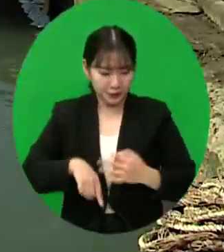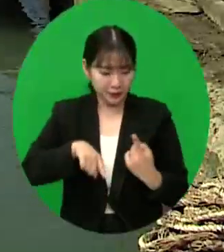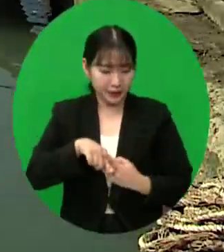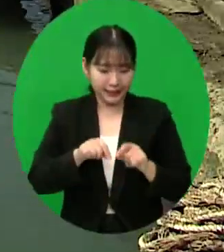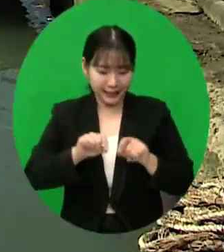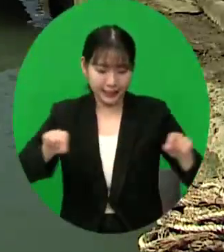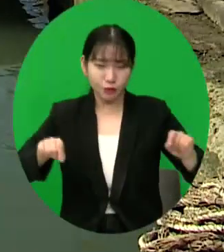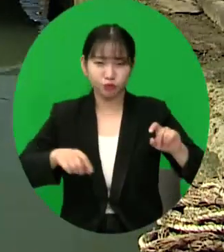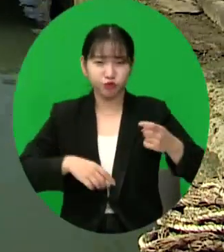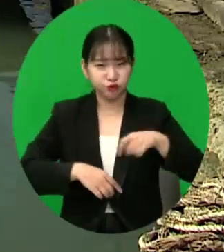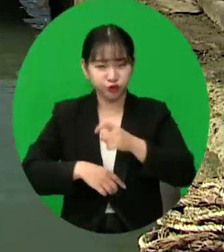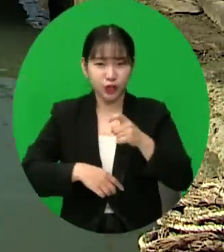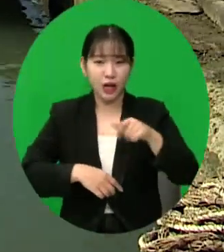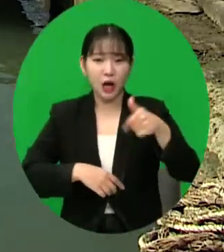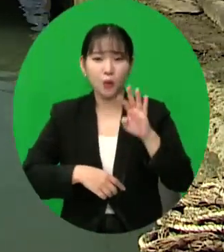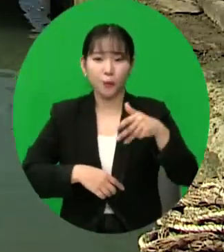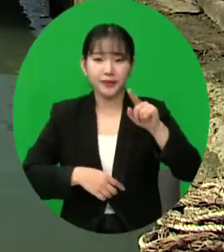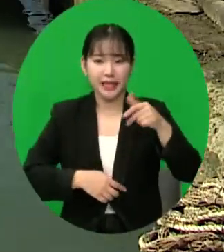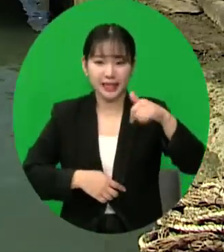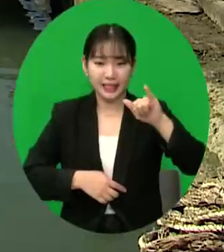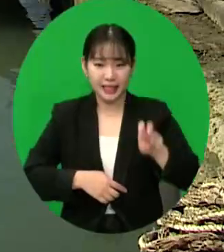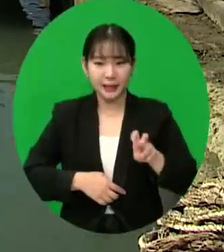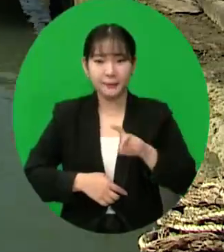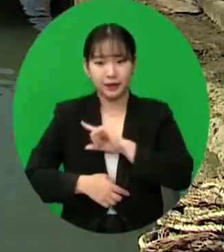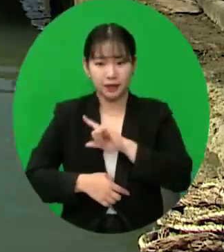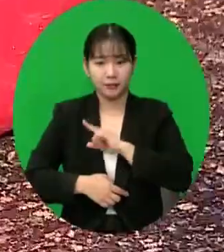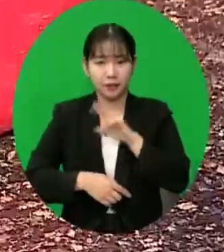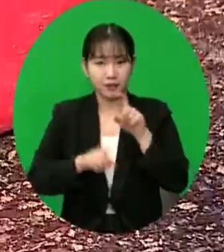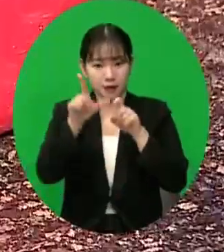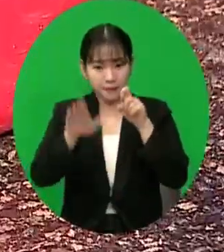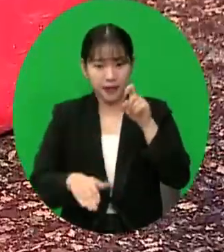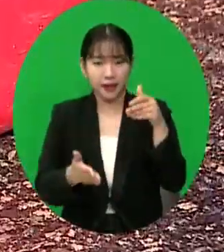구불구불 김이라는 명칭으로 11월 말까지 생산됩니다